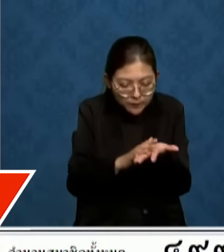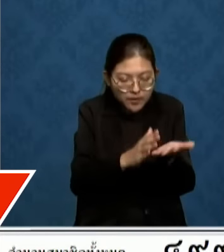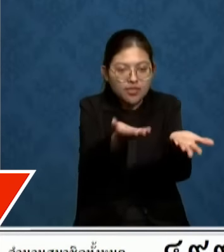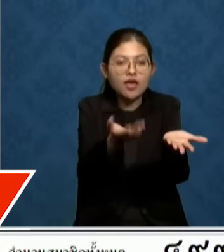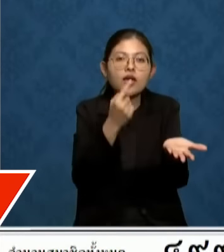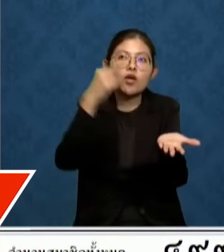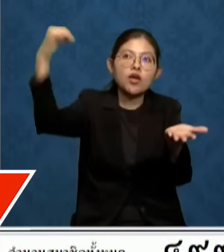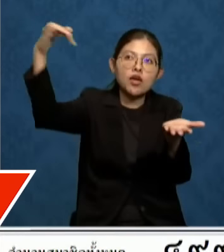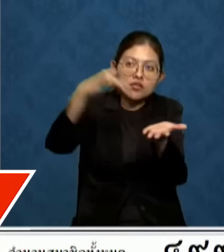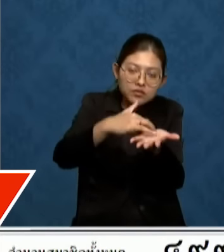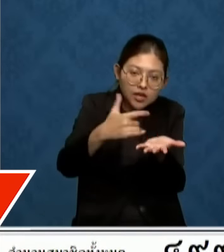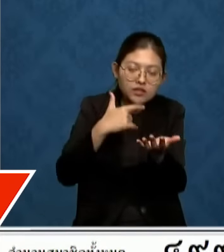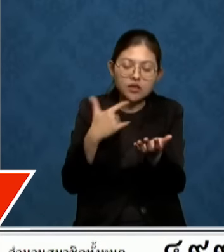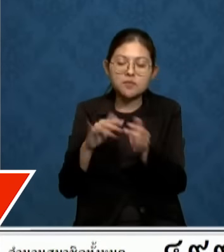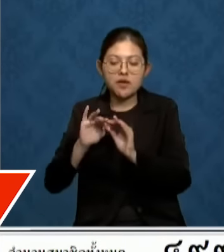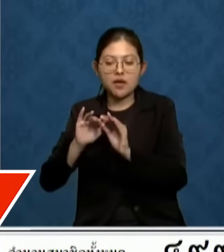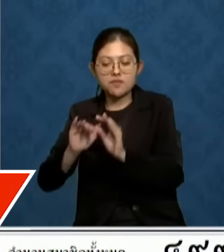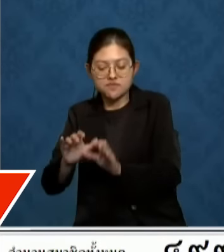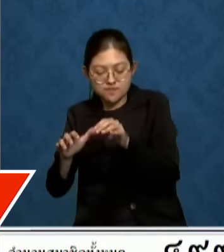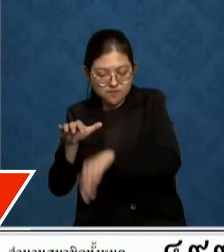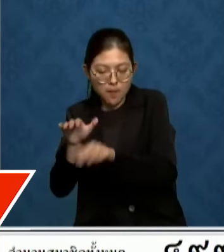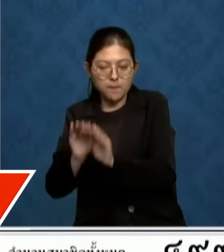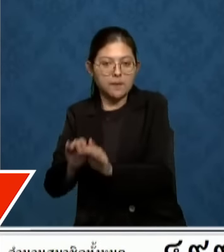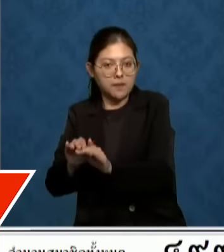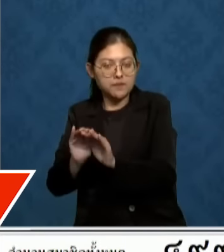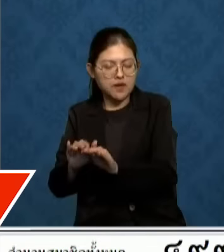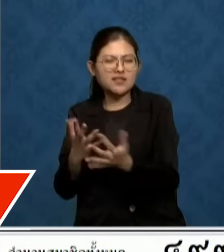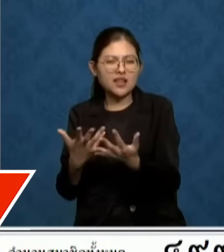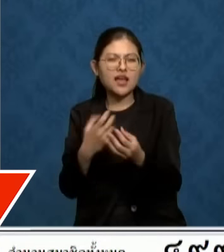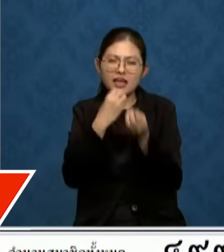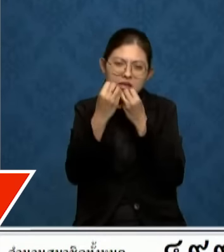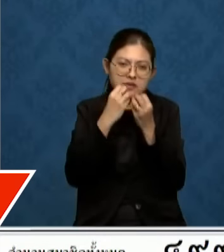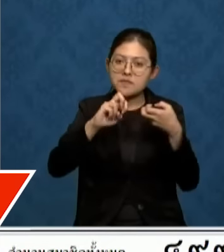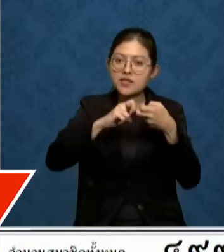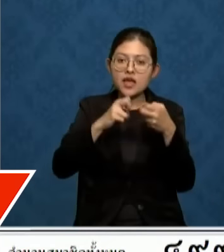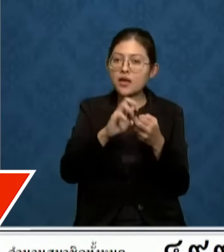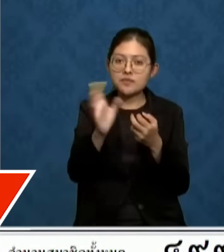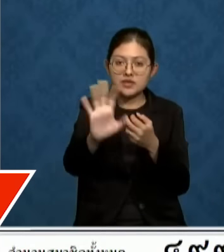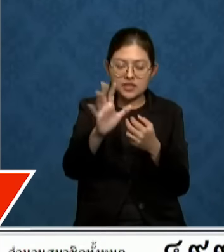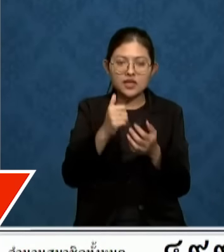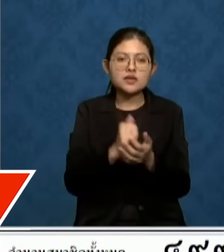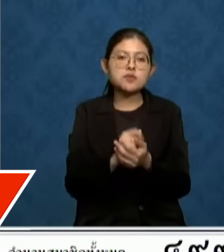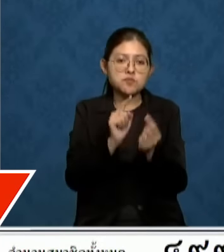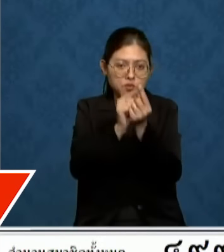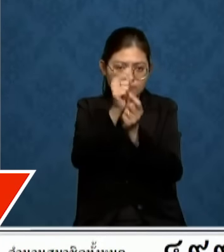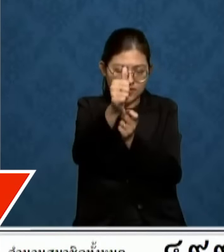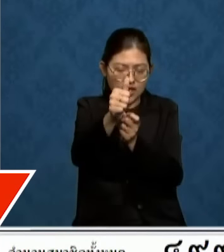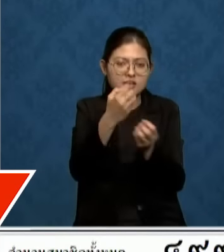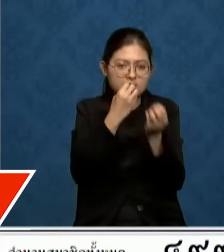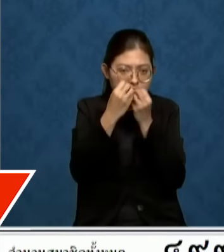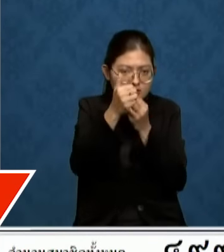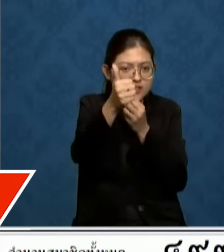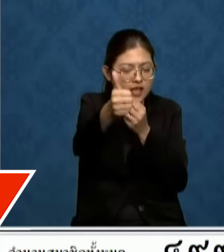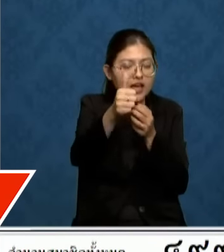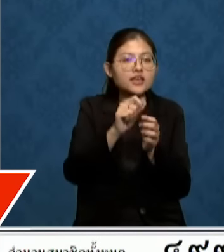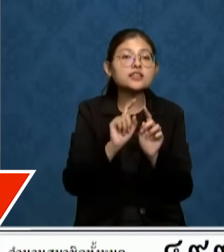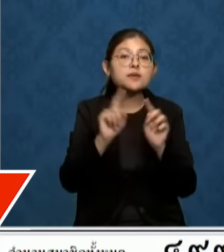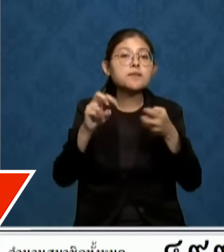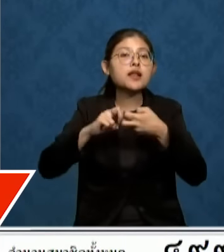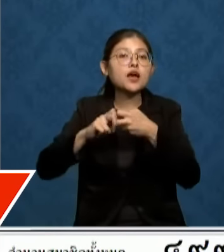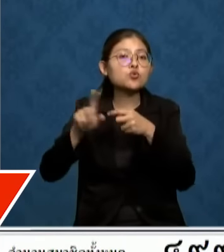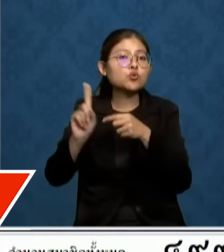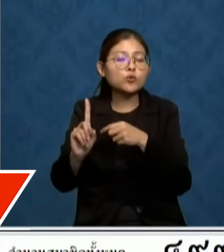เรื่องแปลกใหม่อะไรเลยครับท่านประธานเรื่องกินไม่ใช่ปัญหามันเกิดได้ครับมันกินได้แต่ปัญหา